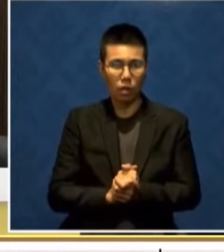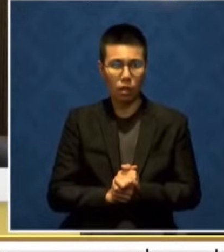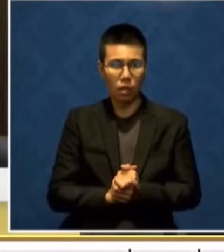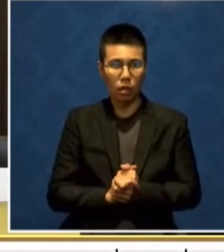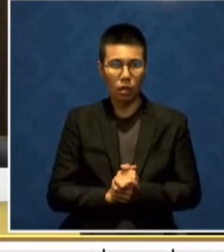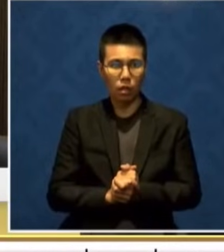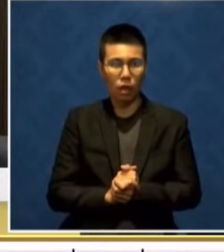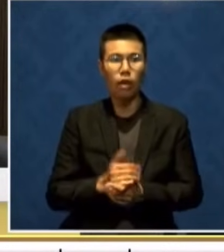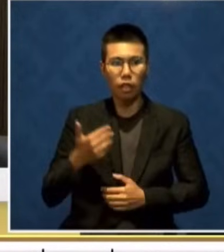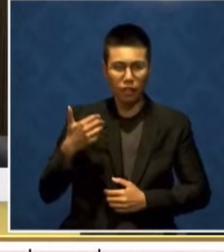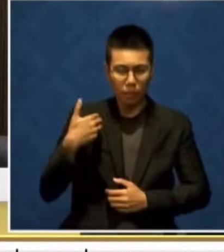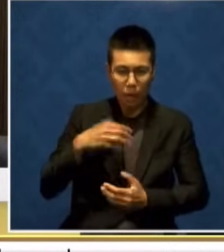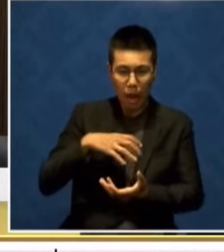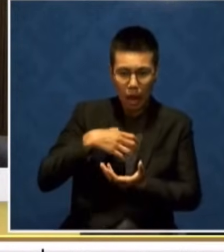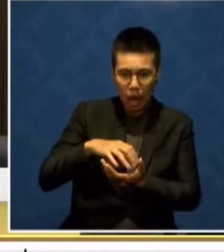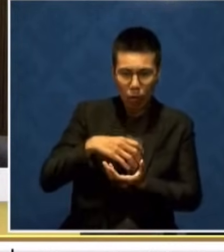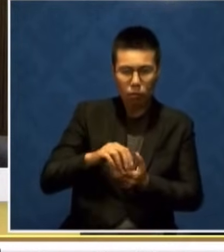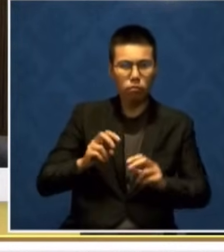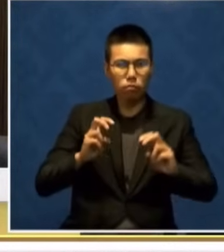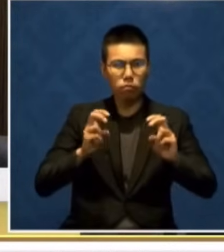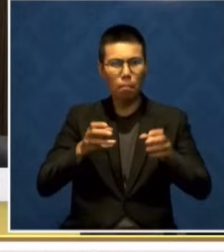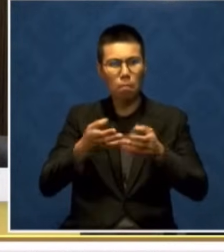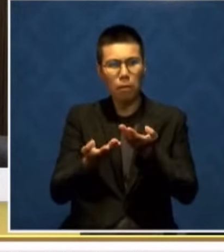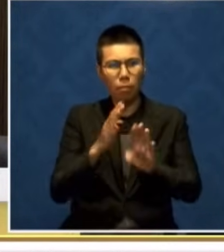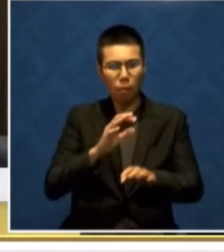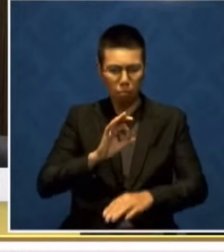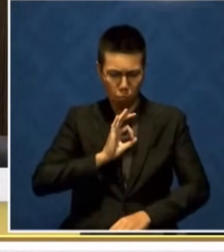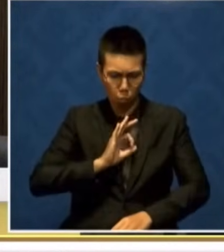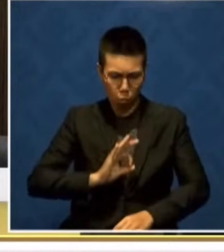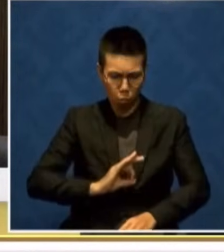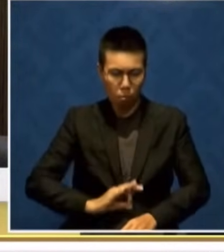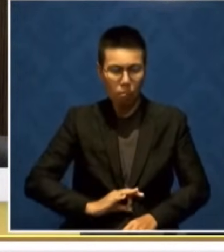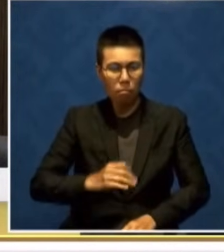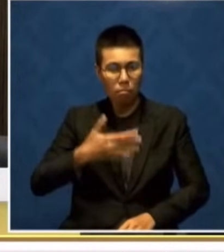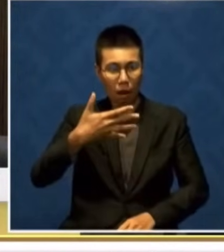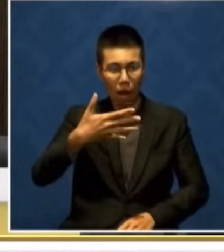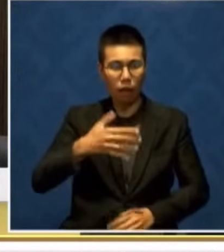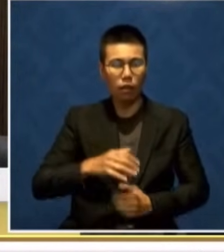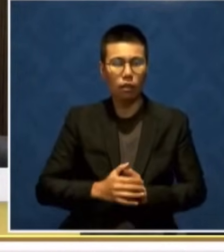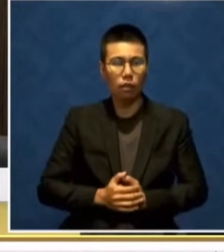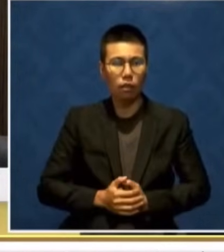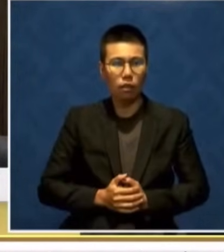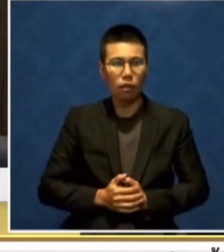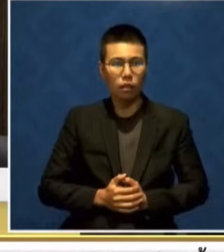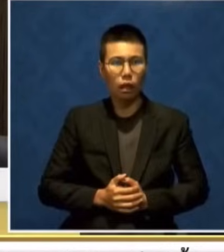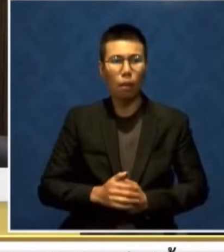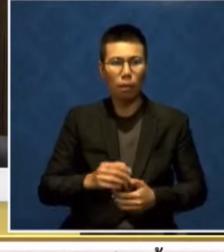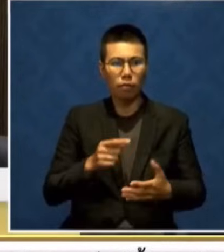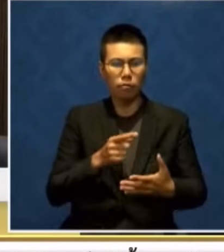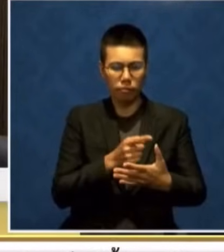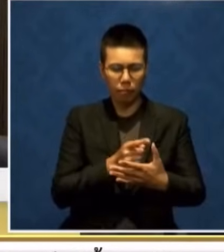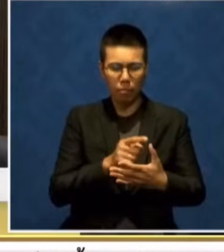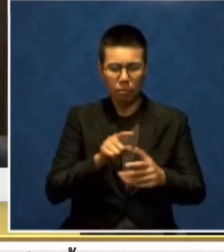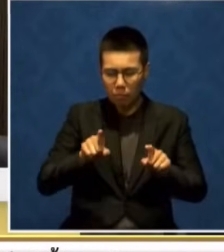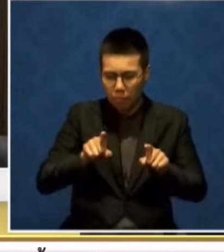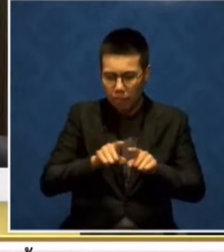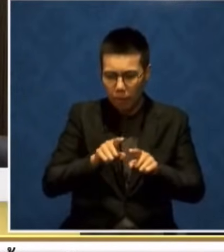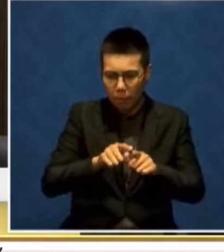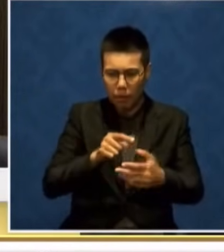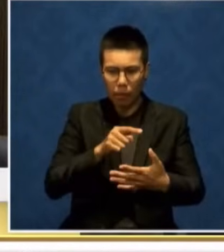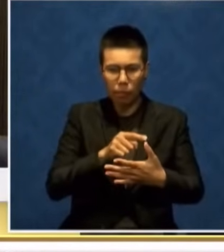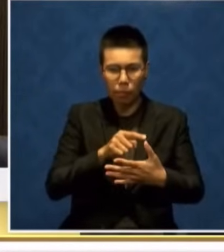ผมจะอภิปรายต่อจากนี้จะเป็นไกด์ไลน์ให้กับท่านนายก